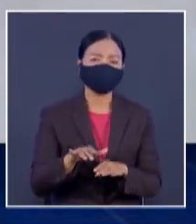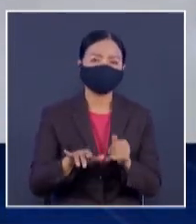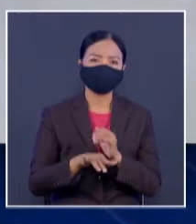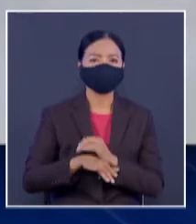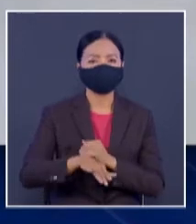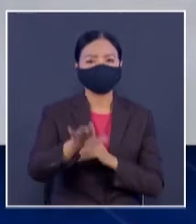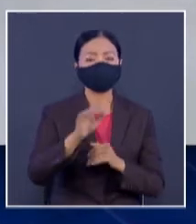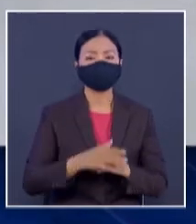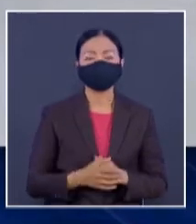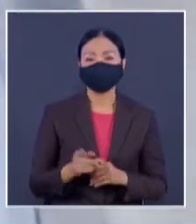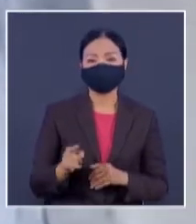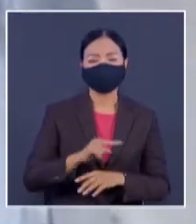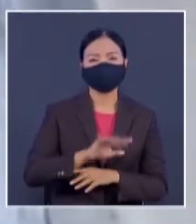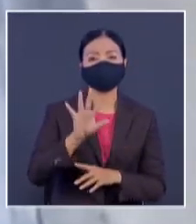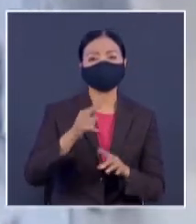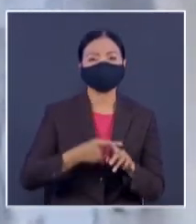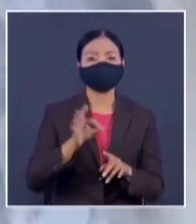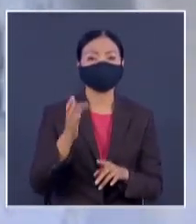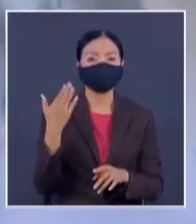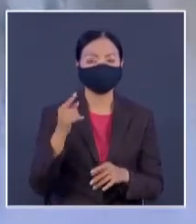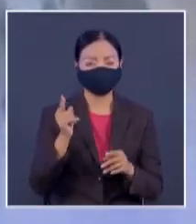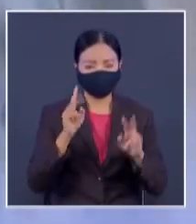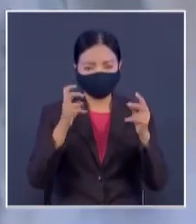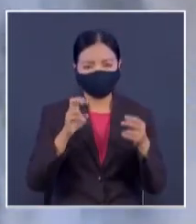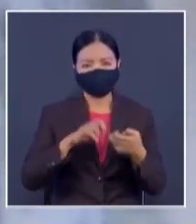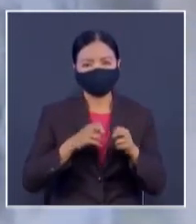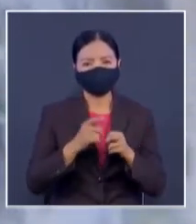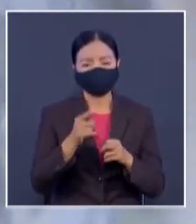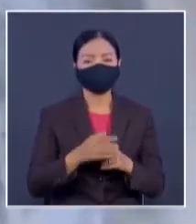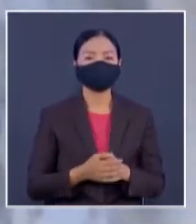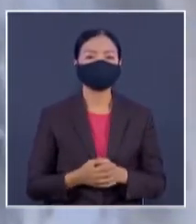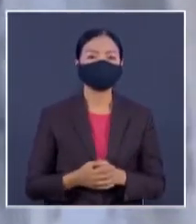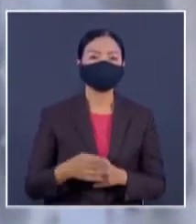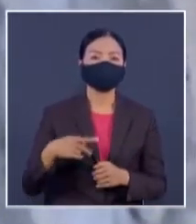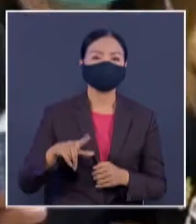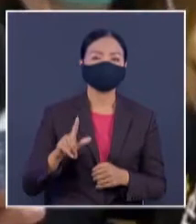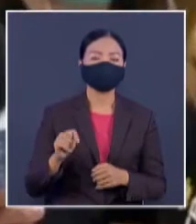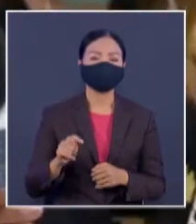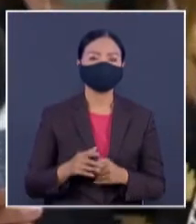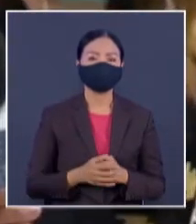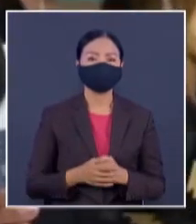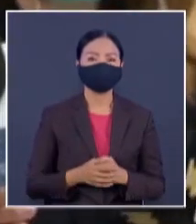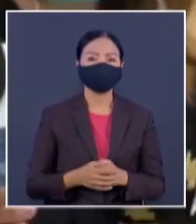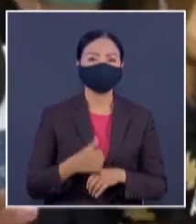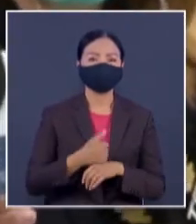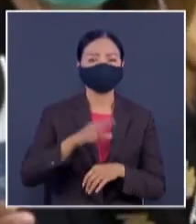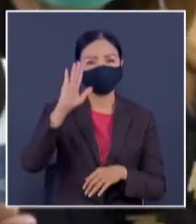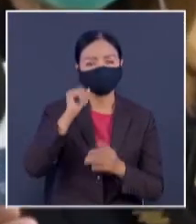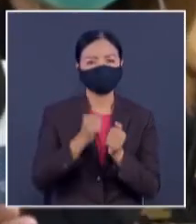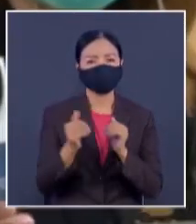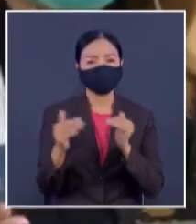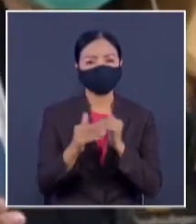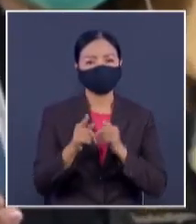างด่วนด้วยวันที่5กันยายนที่ผ่านมาก็เลยเป็นประเด็นพลตำรวจตรีธีรพงษ์วงรัฐพิทักษ์ครับผู้บัญชาการตำรวจจราจ